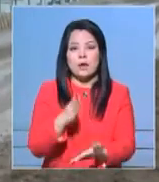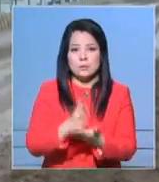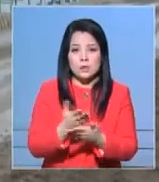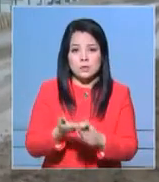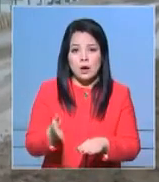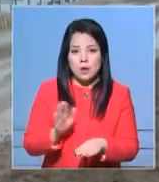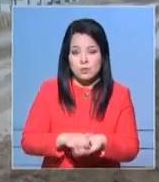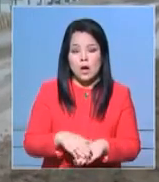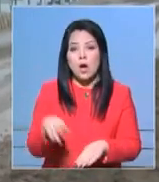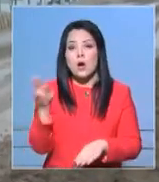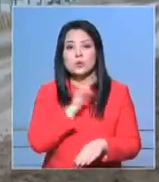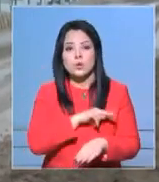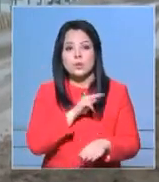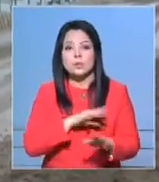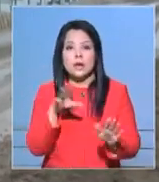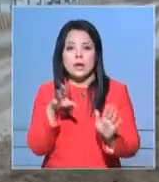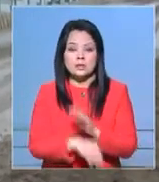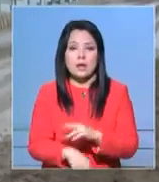Жұмыстардың ішінде